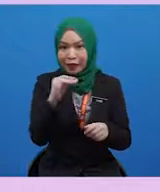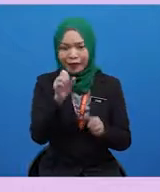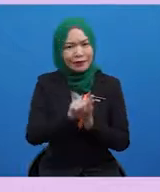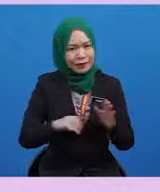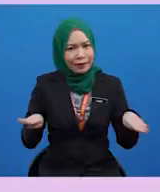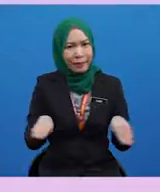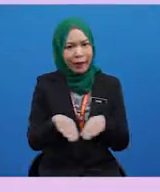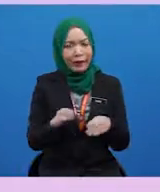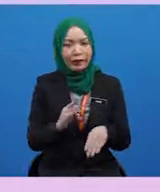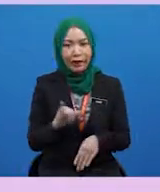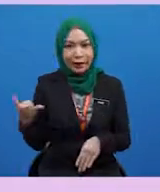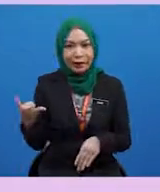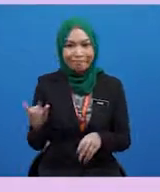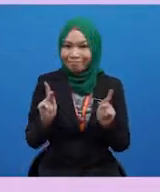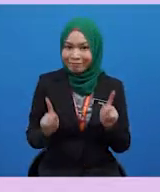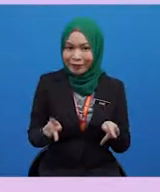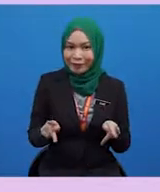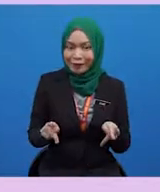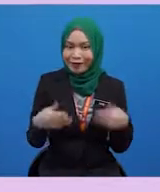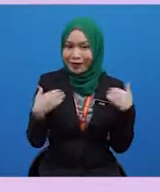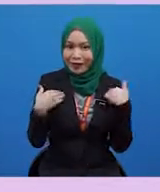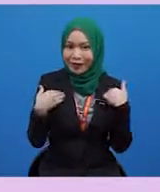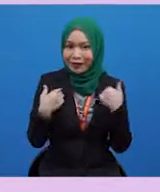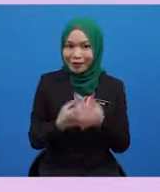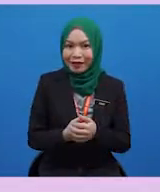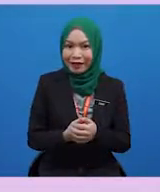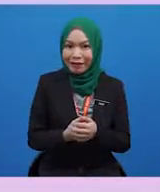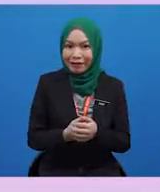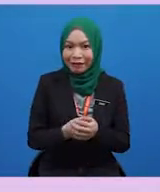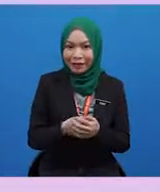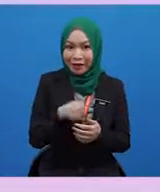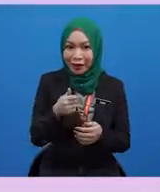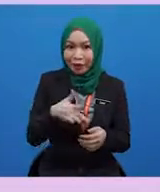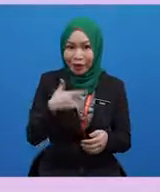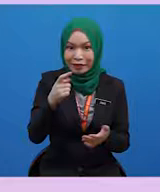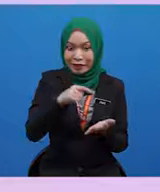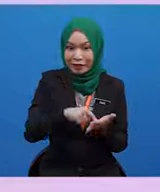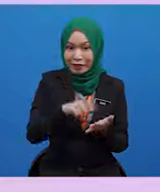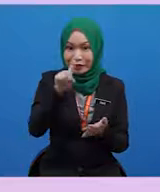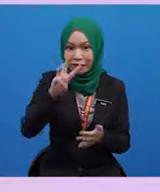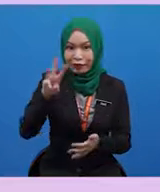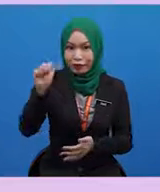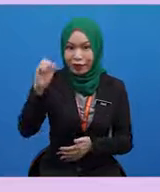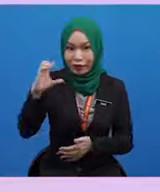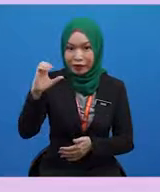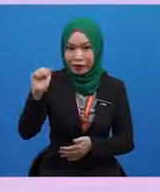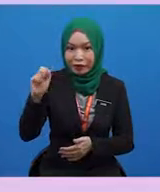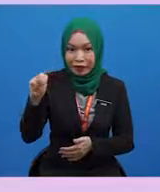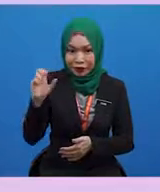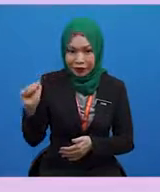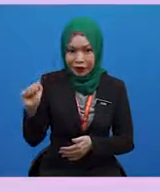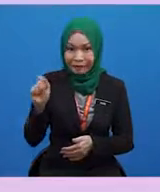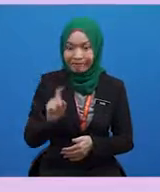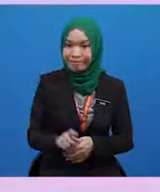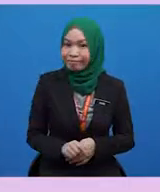sebagainya. Pelajar-pelajar, adakah petikan ini satu wacana yang utuh? Ya, betul.